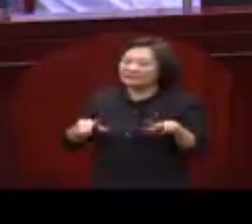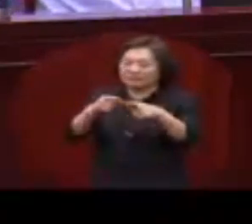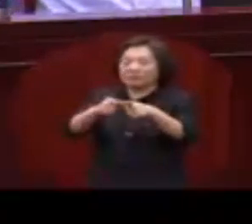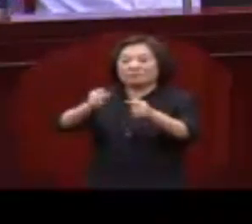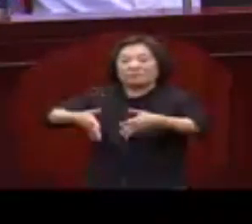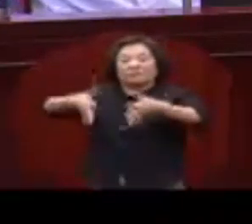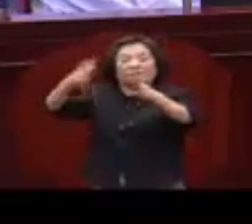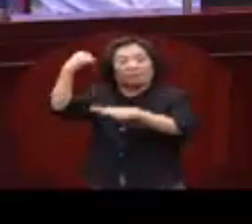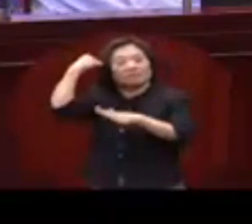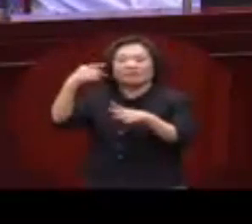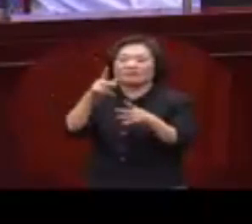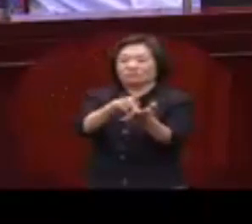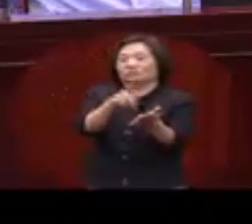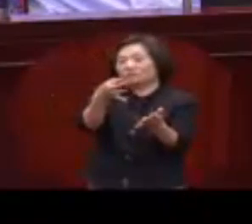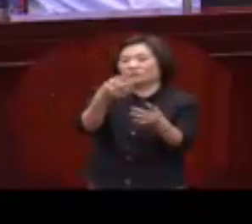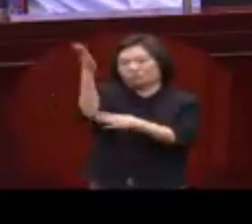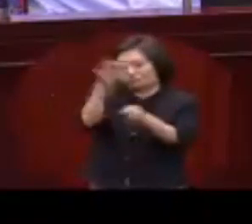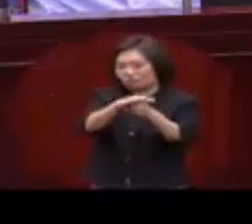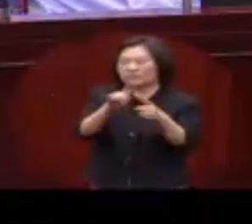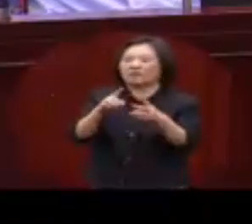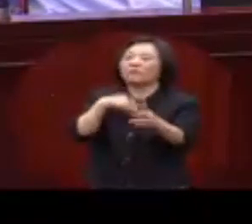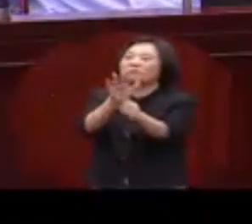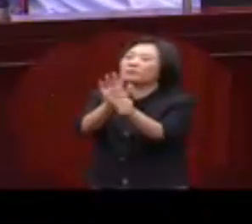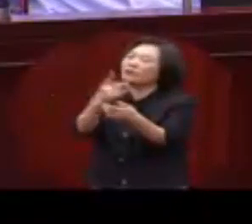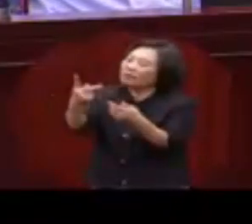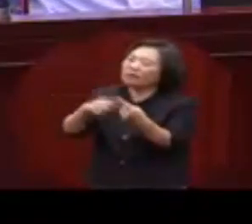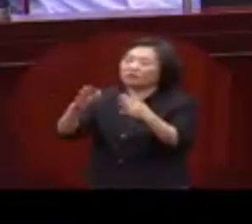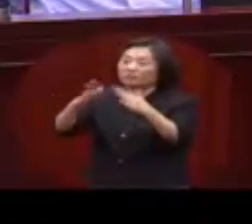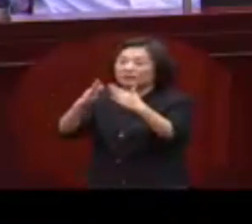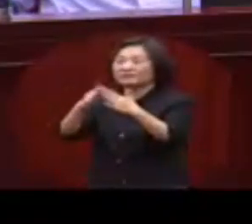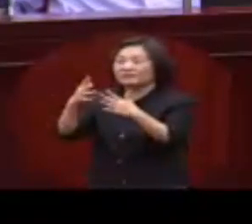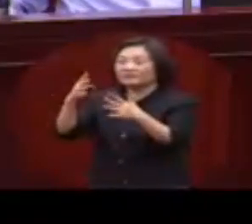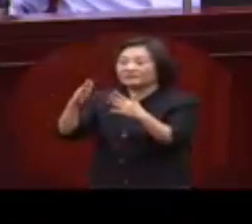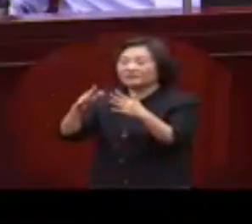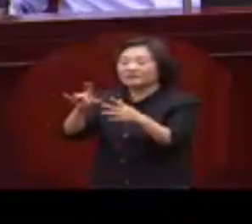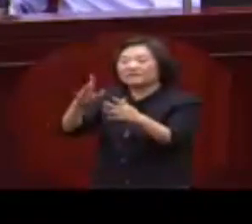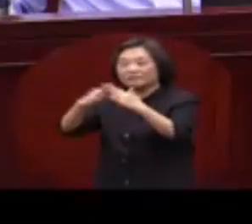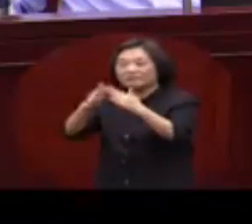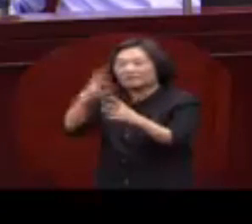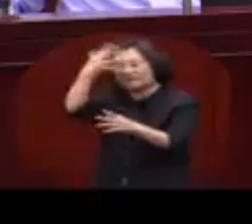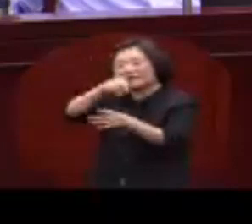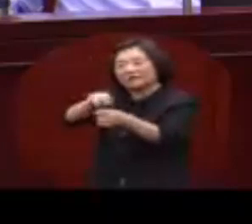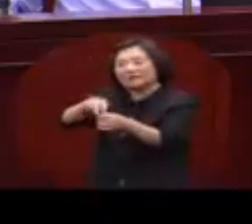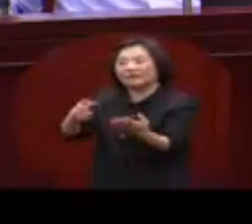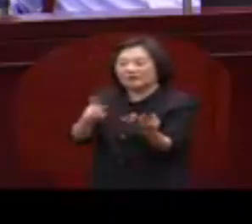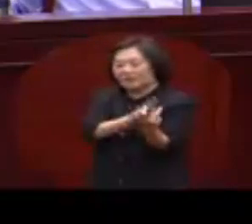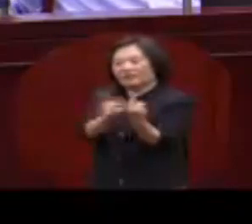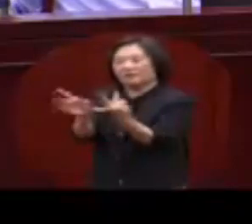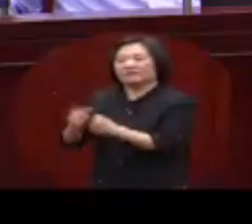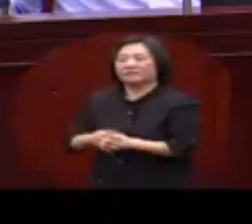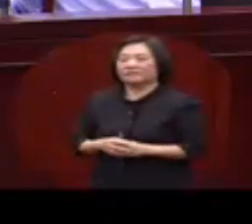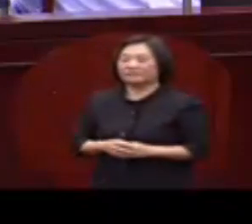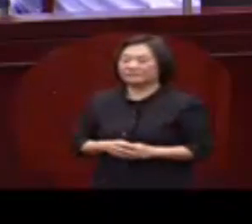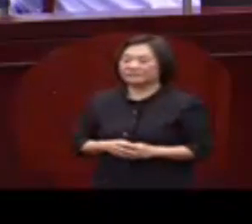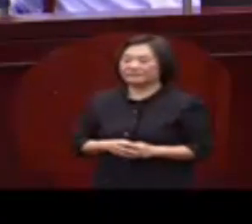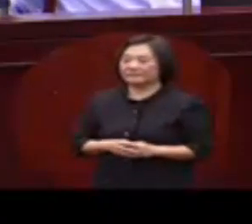嘛，哈，租金分级补贴、包租贷款、以房养老，种种哦，我们要做一包哈，在思考啊，这个是邓副市长